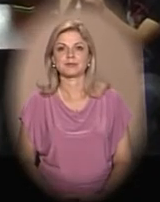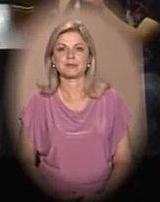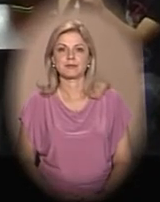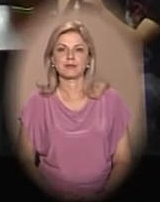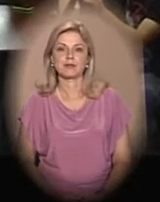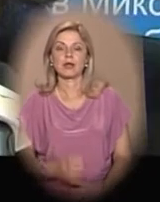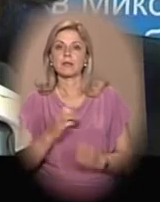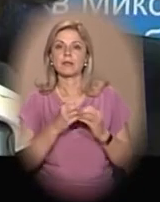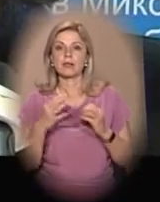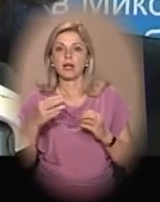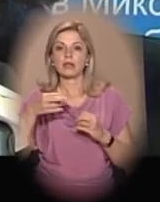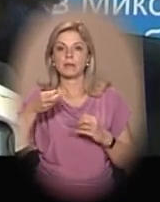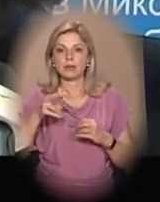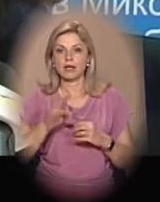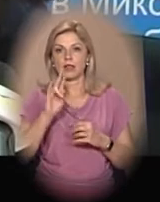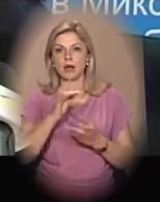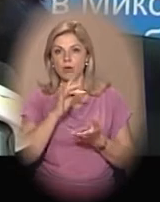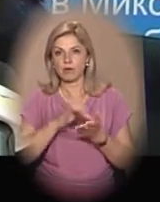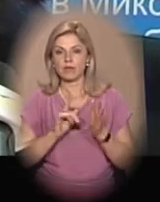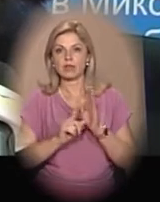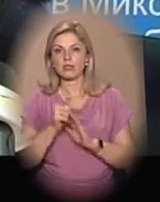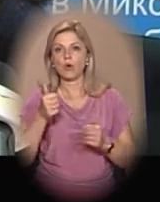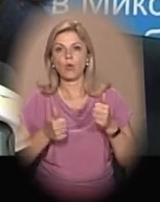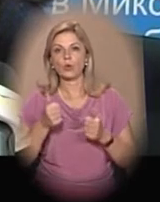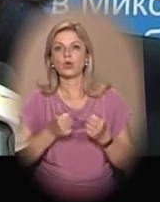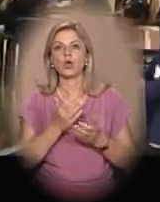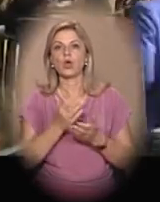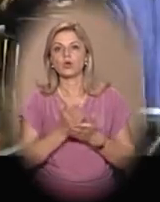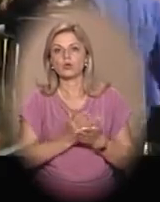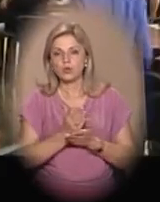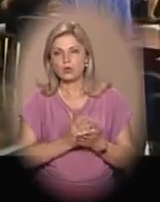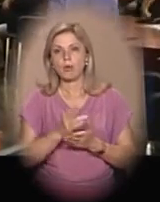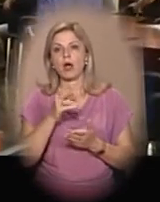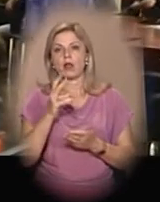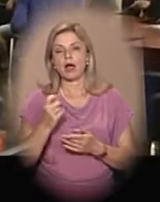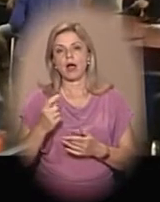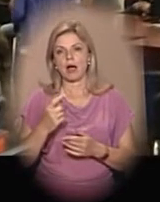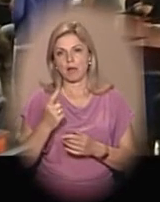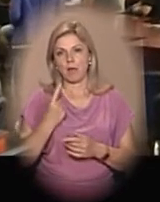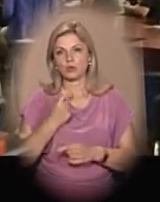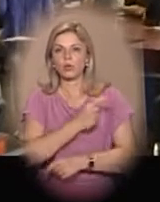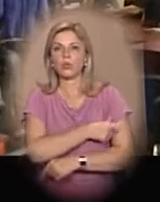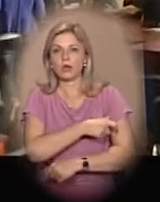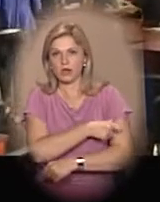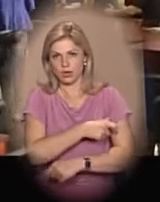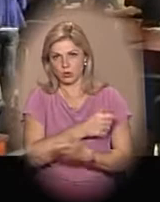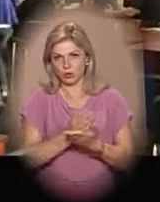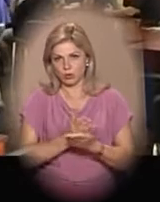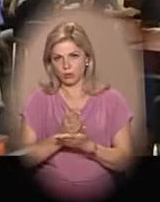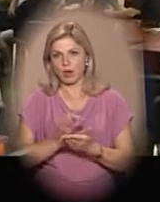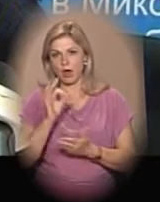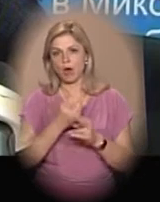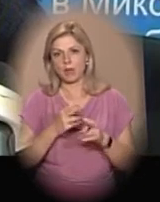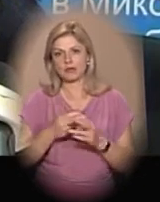З 15 липня в Миколаєві розпочнеться конкурс на службу в патрульній поліції. Про умови його проведення розповіли під час брифінгу в